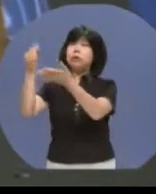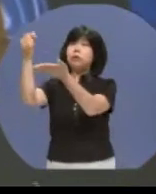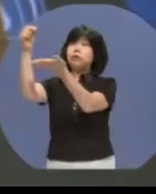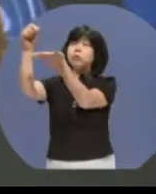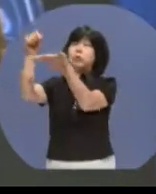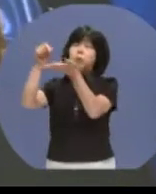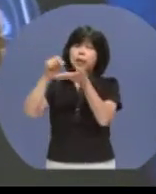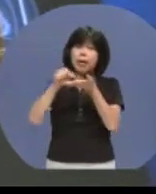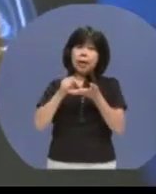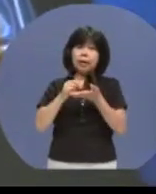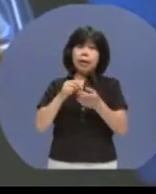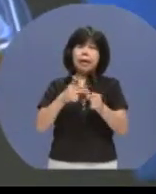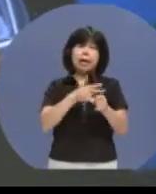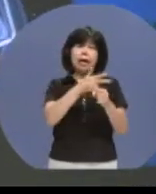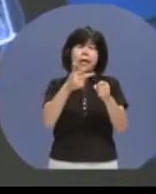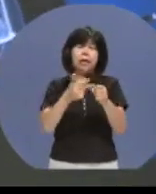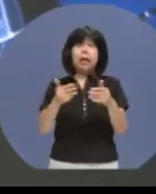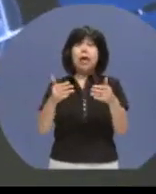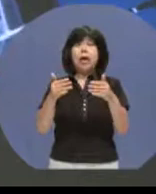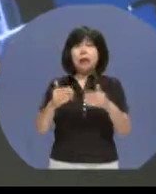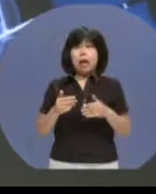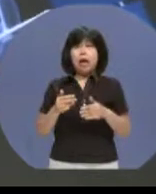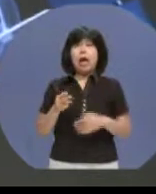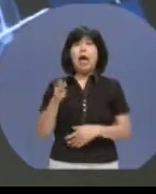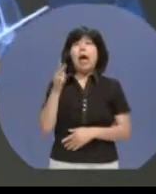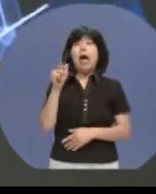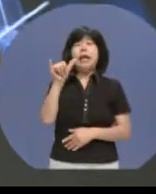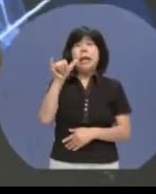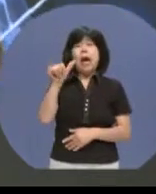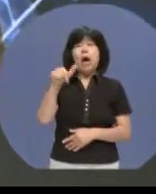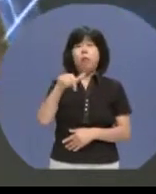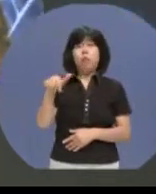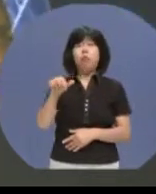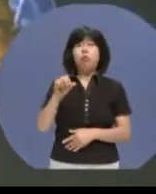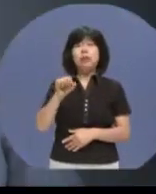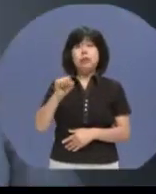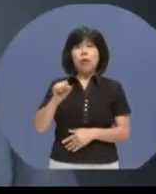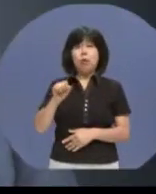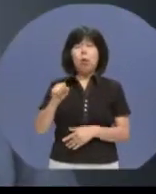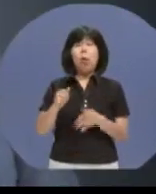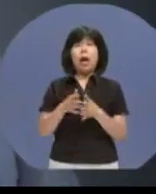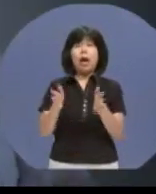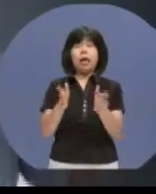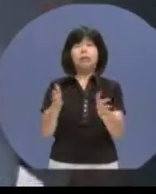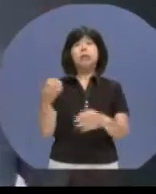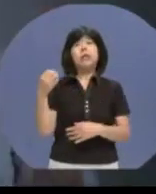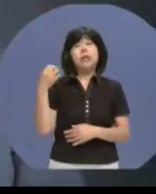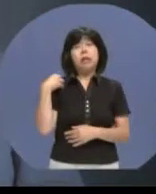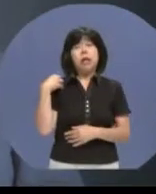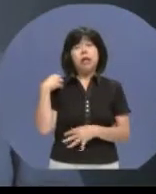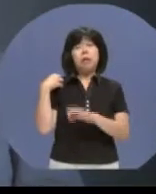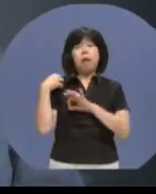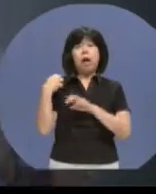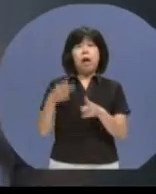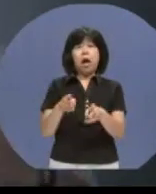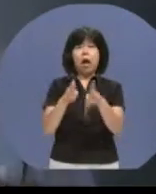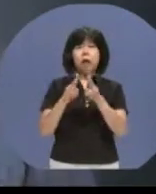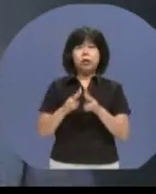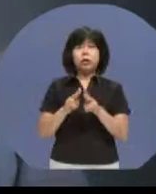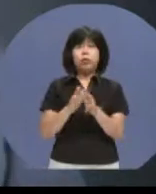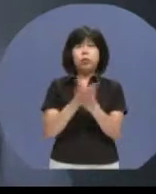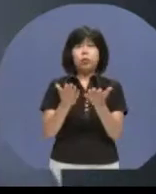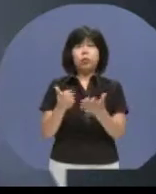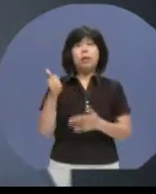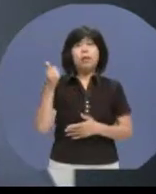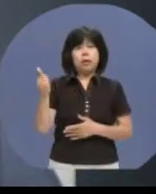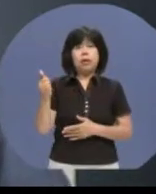で話題になった小惑星探査機はやぶさの開発に携わった橋本教授が、はやぶさ